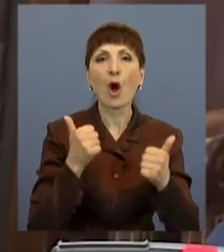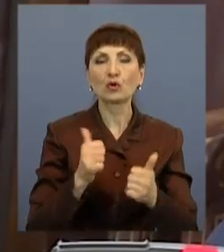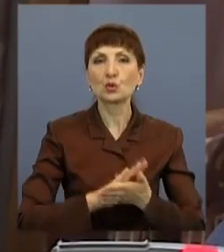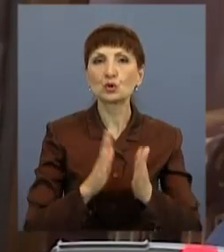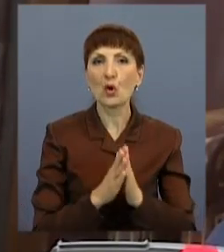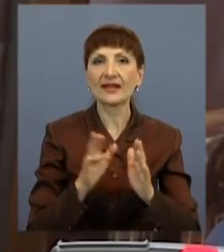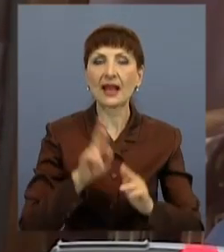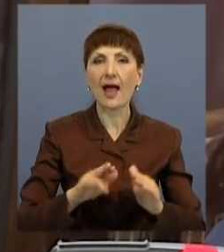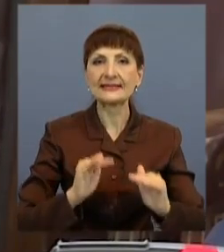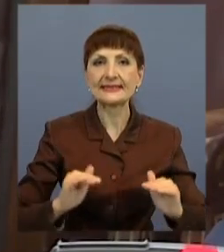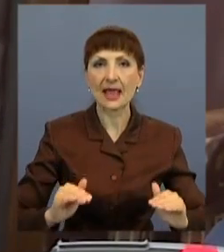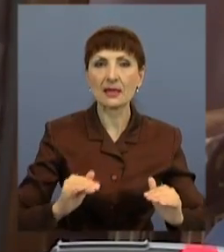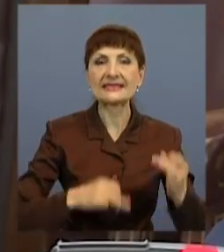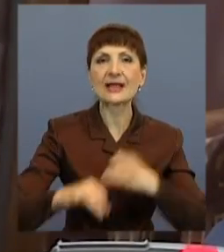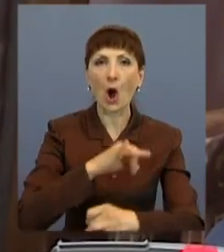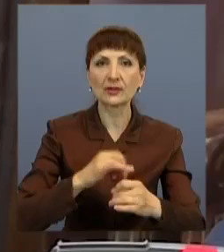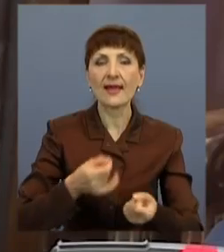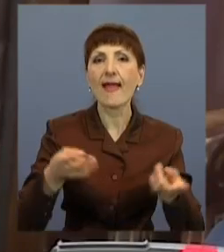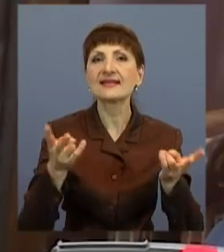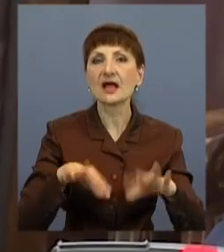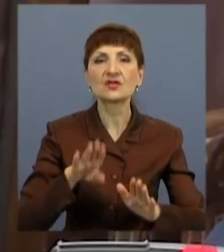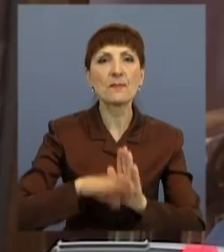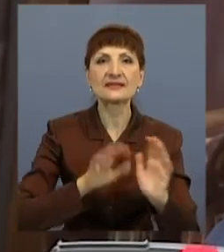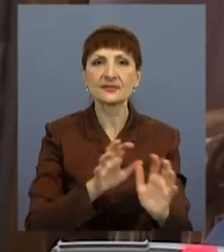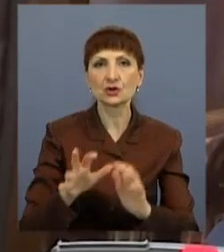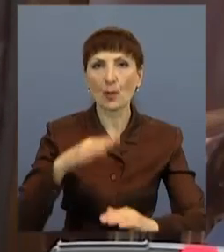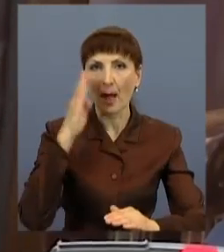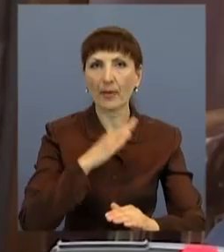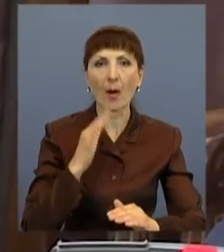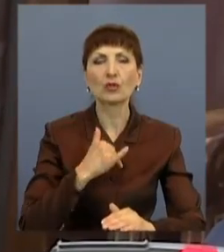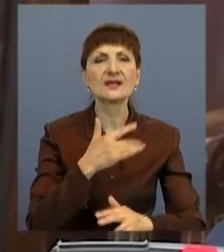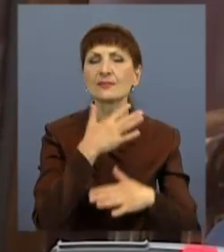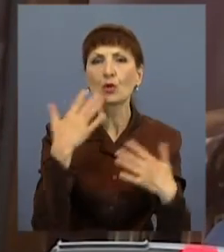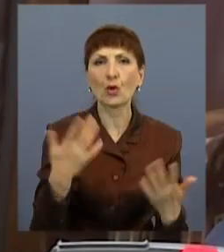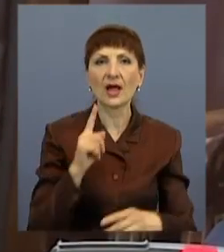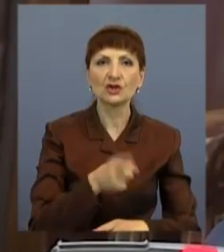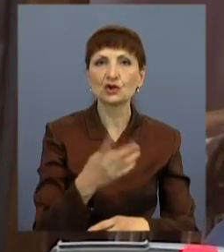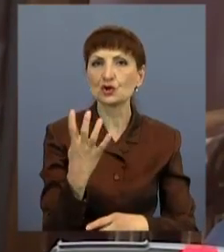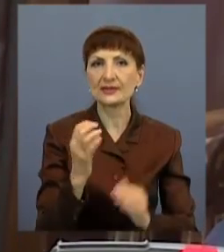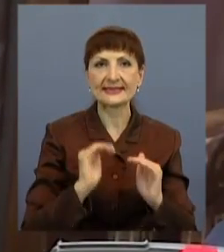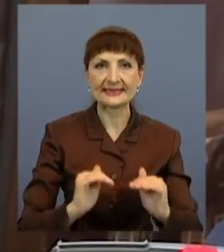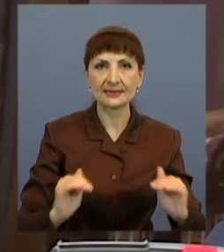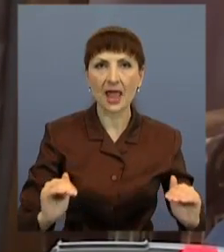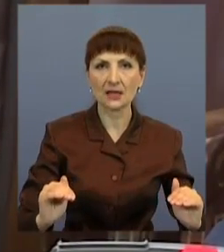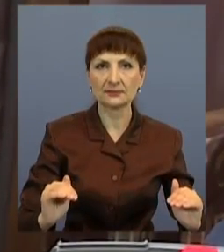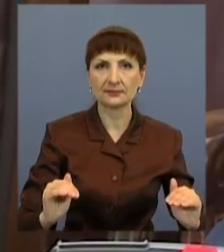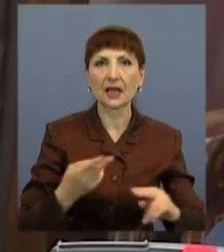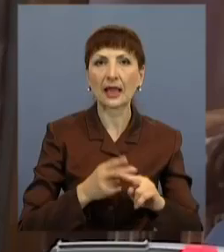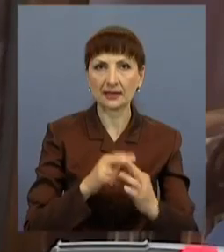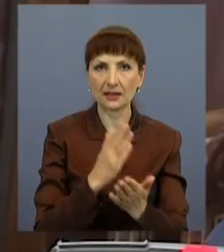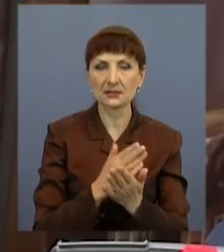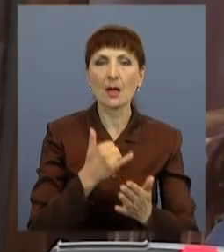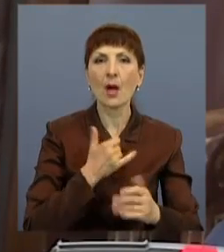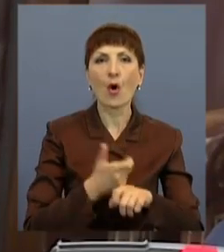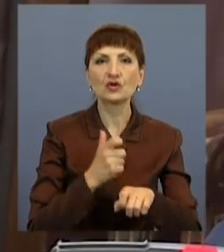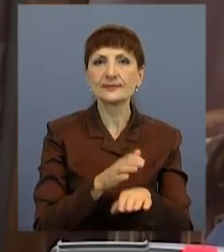для детей-сирот и детей, оставшихся без попечения родителей. У нас более 1400 детей таких есть. Мы очень